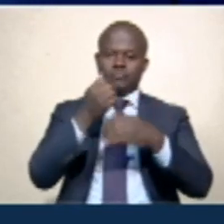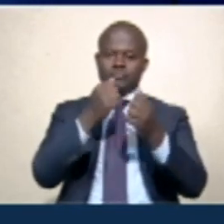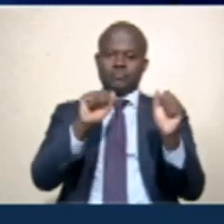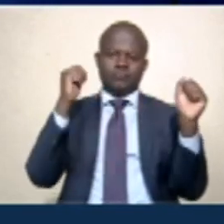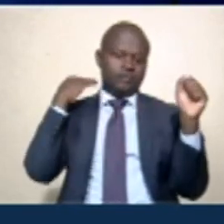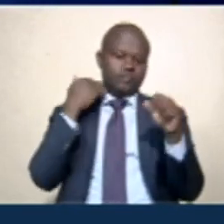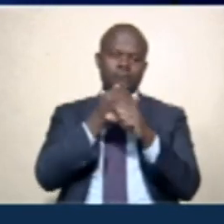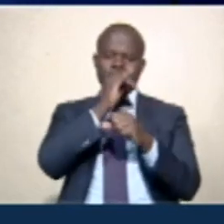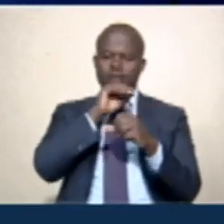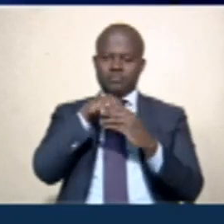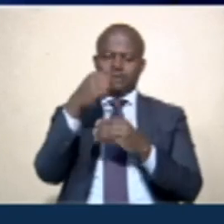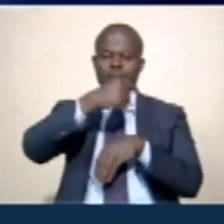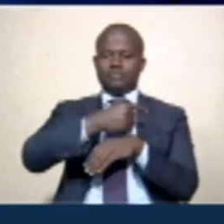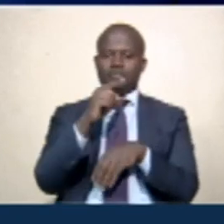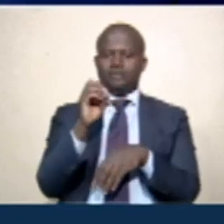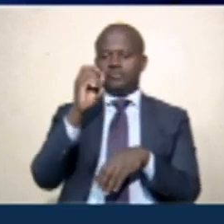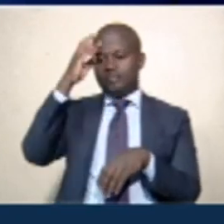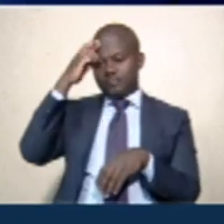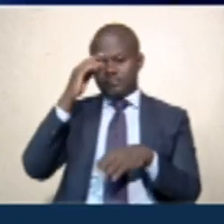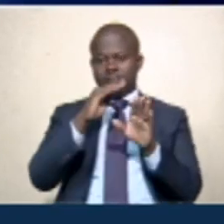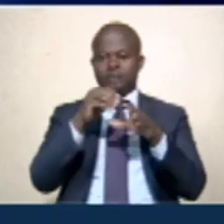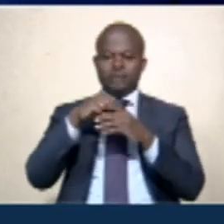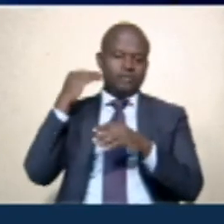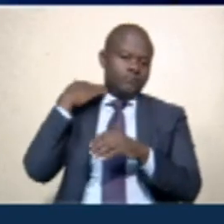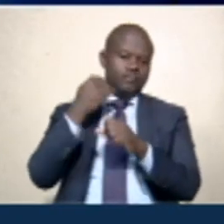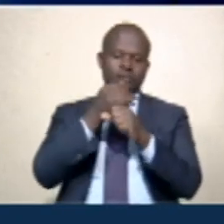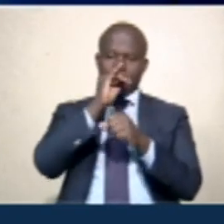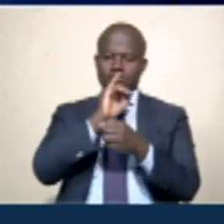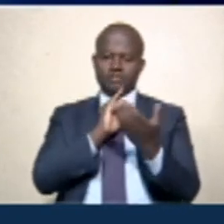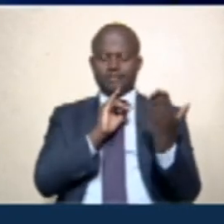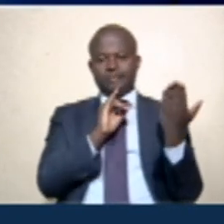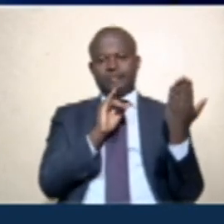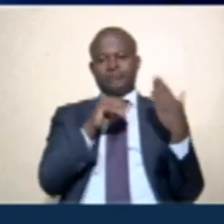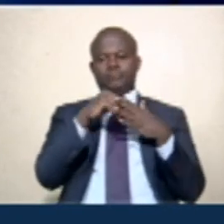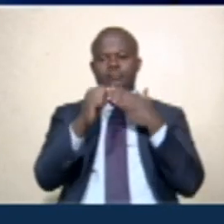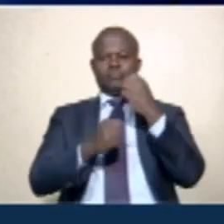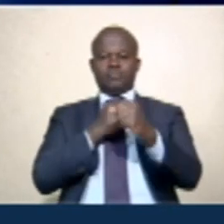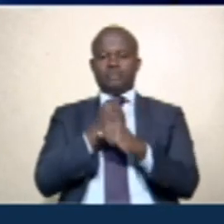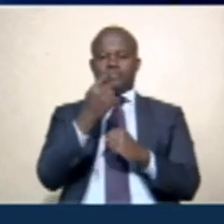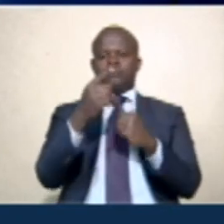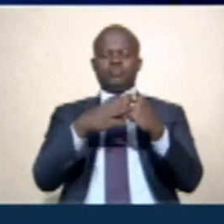jenoside muri iyi minsi ijana yo kwibuka abishwe muri jenoside yakorewe abatutsi mu mwaka